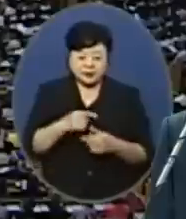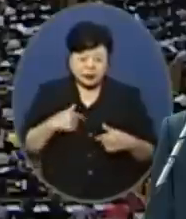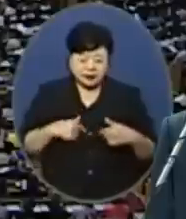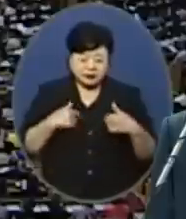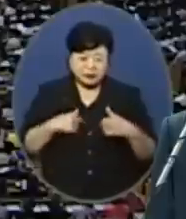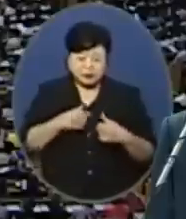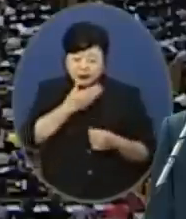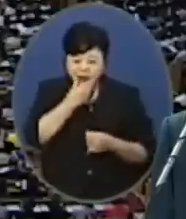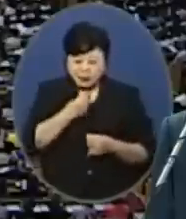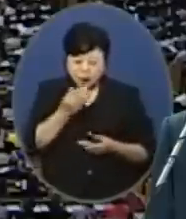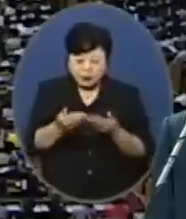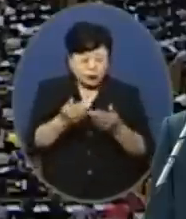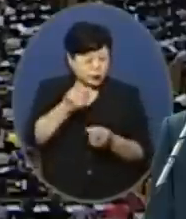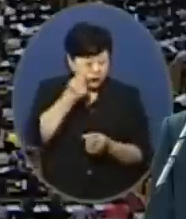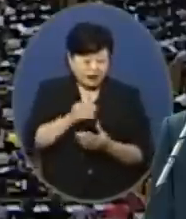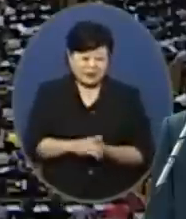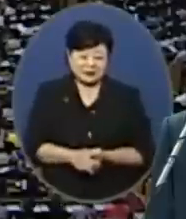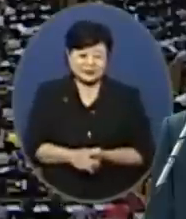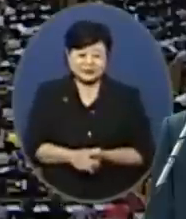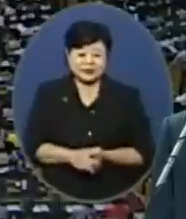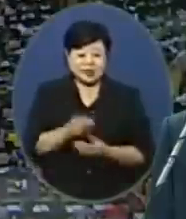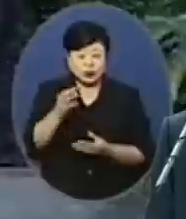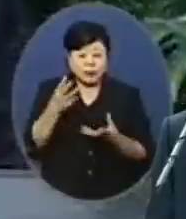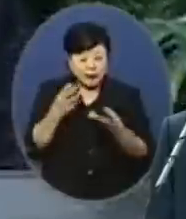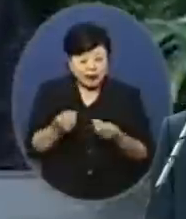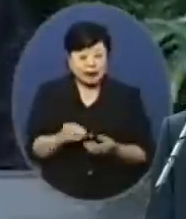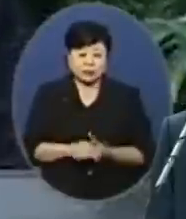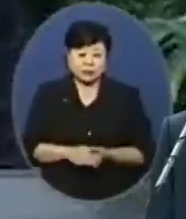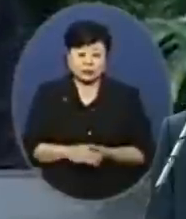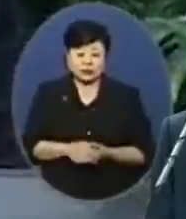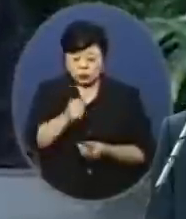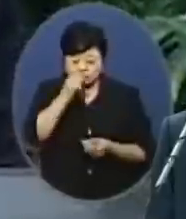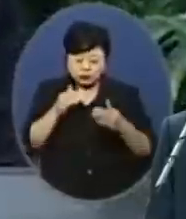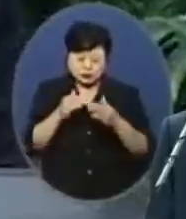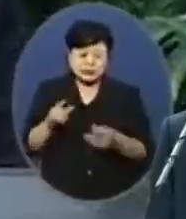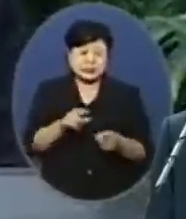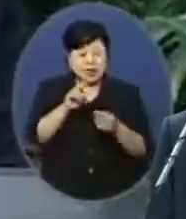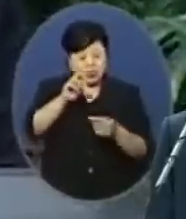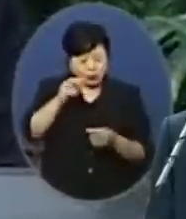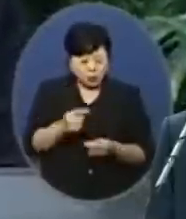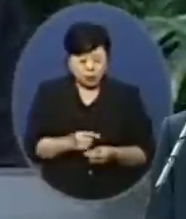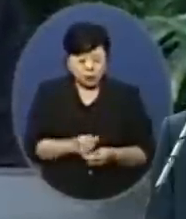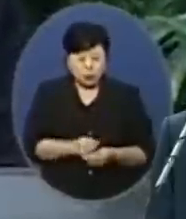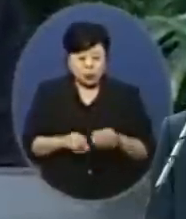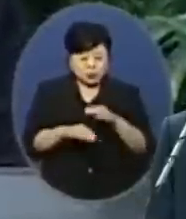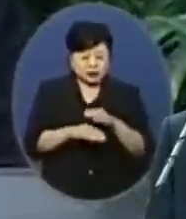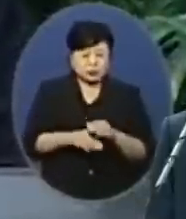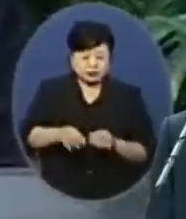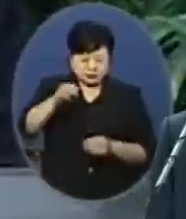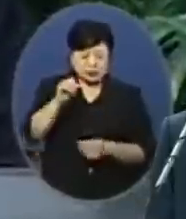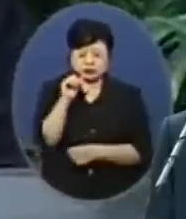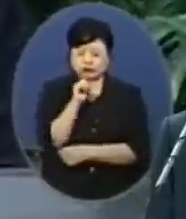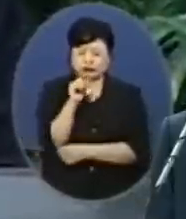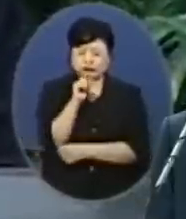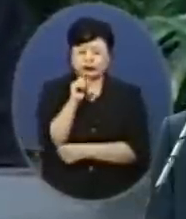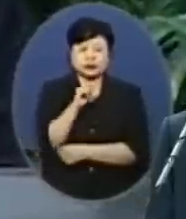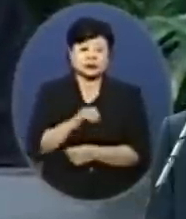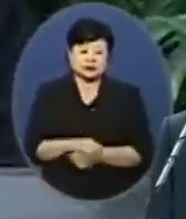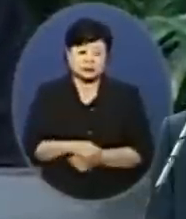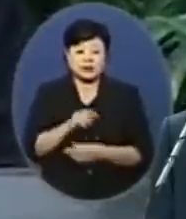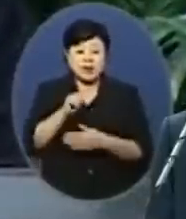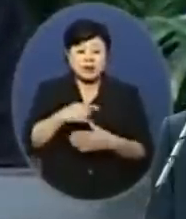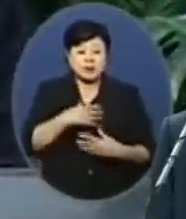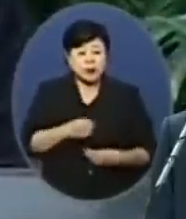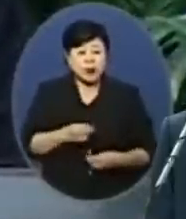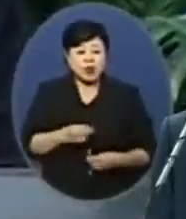기쁨과 행복에 비할 수 없는 것입니다. 돈이 많아도, 좋은 집에 살아도, 좋은 자동차를 운전하고 있어도